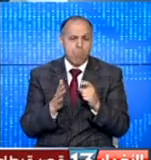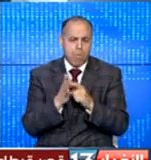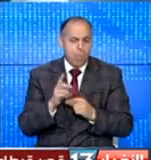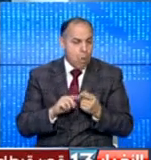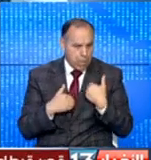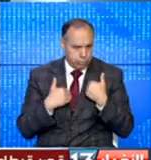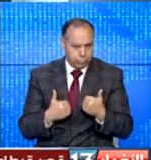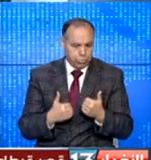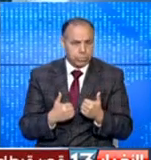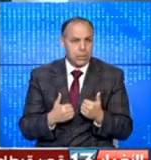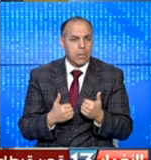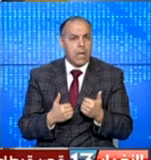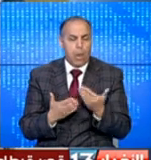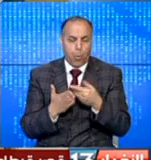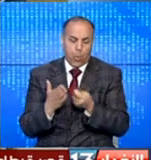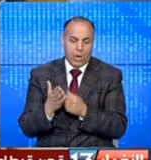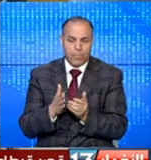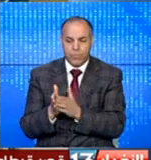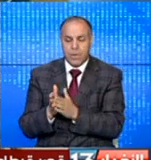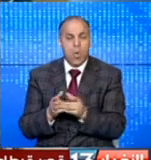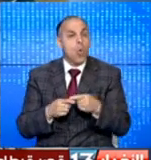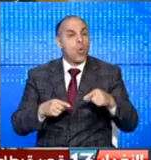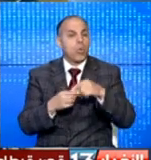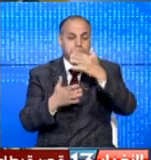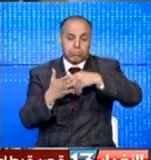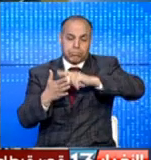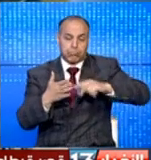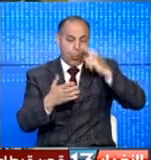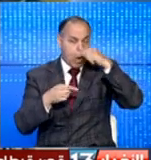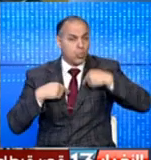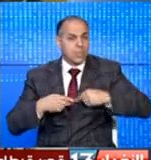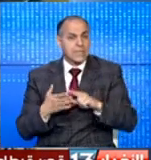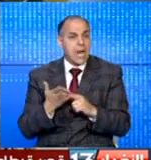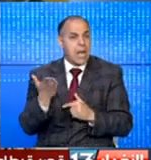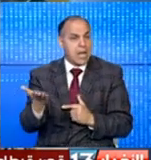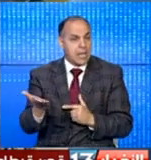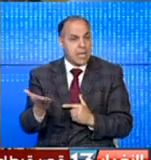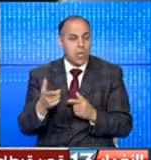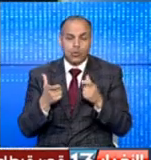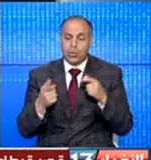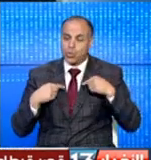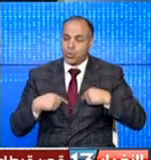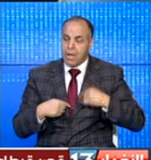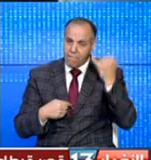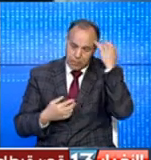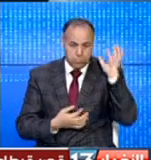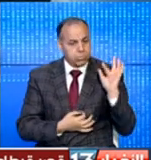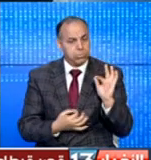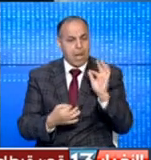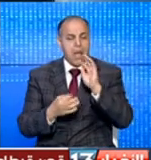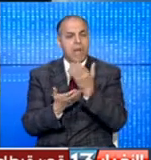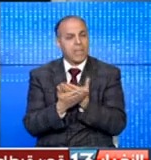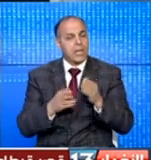الهامة. المفيد ما تكونش حبر على ورق. وقد عبر المنظون على وثيقة التعاقد الحكومي في الأمل في أن تحظى الحكومة المقترحة بثقة